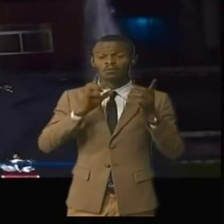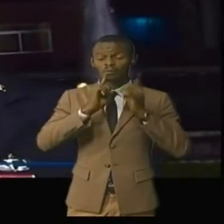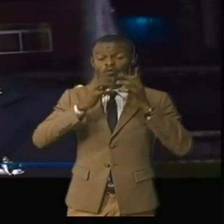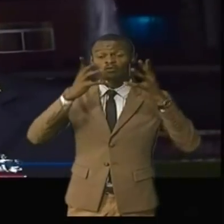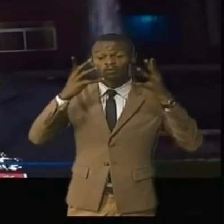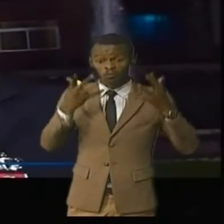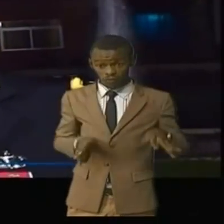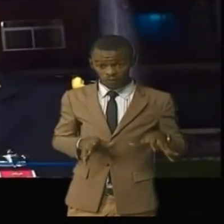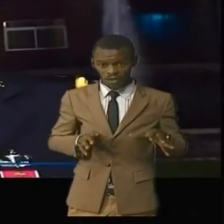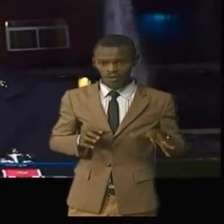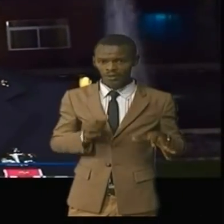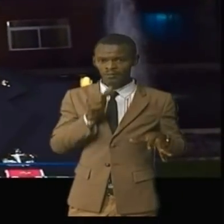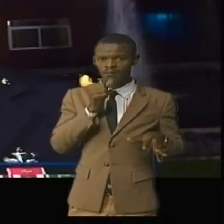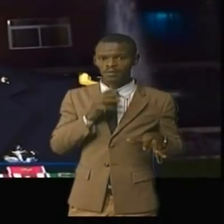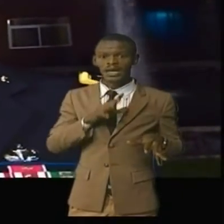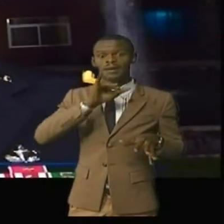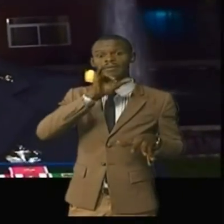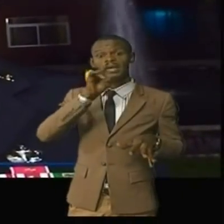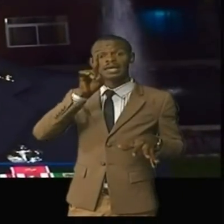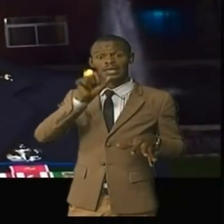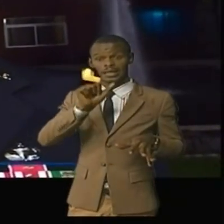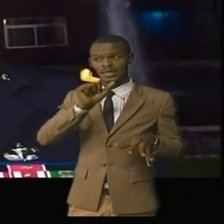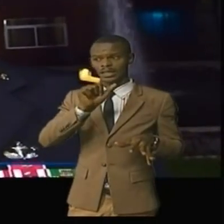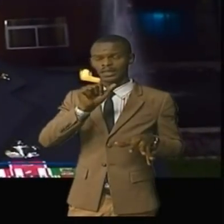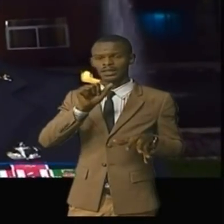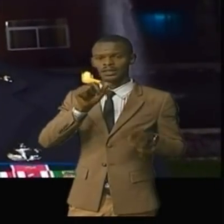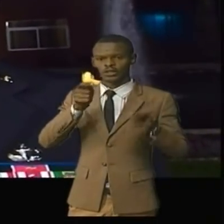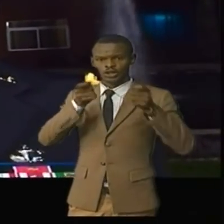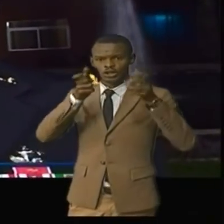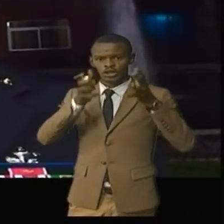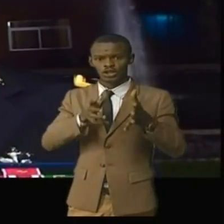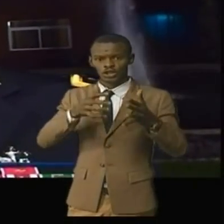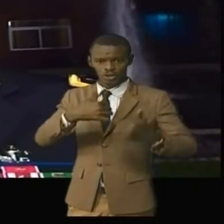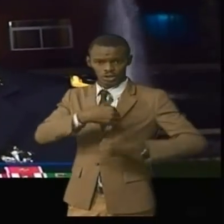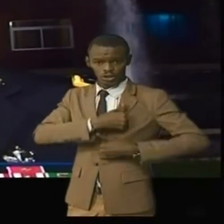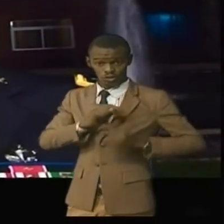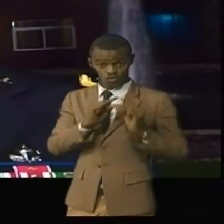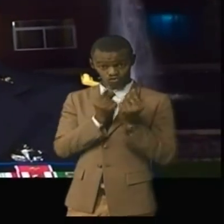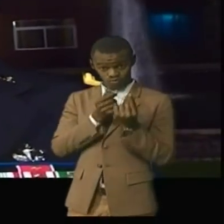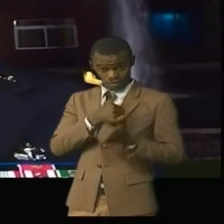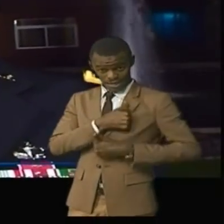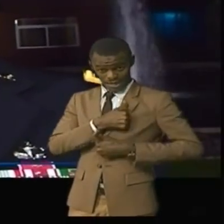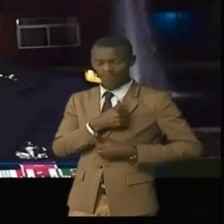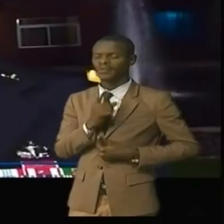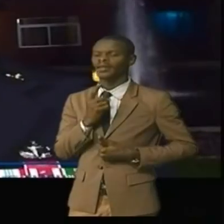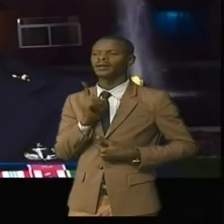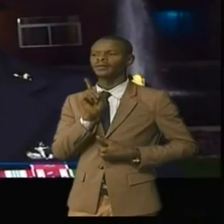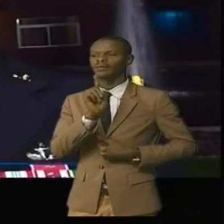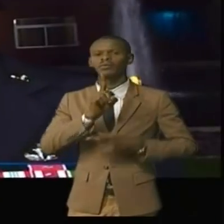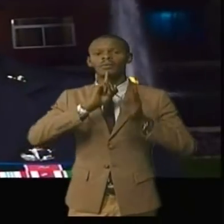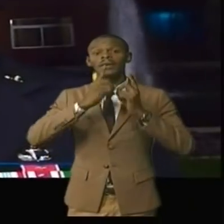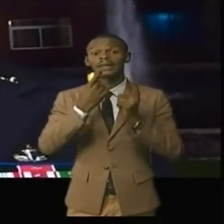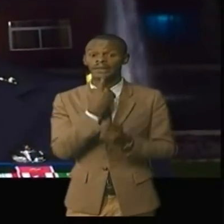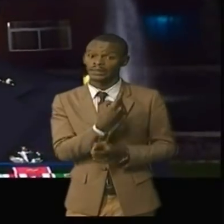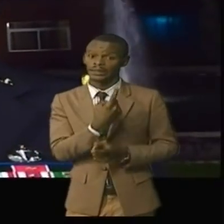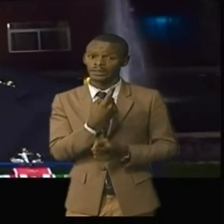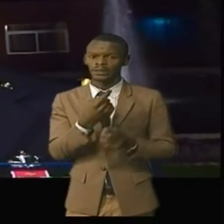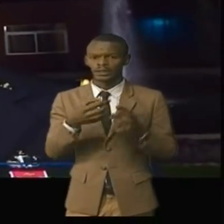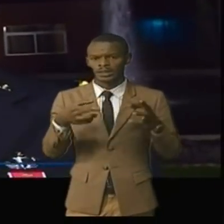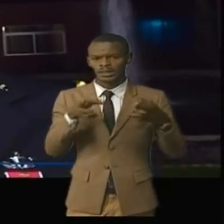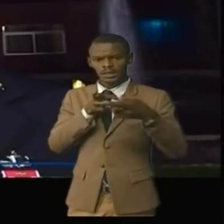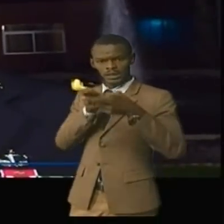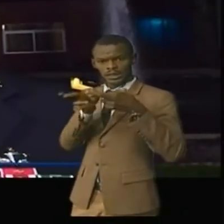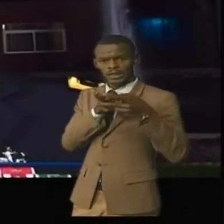de la Task Force, a dit que la sécurité, la coopération et l'assistance entre la République démocratique du Congo et les États-Unis